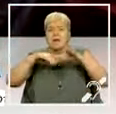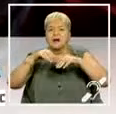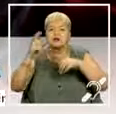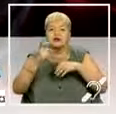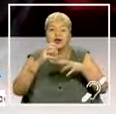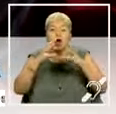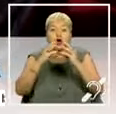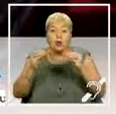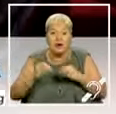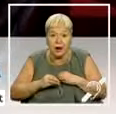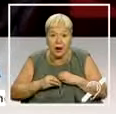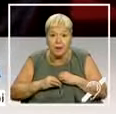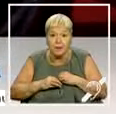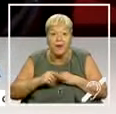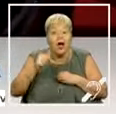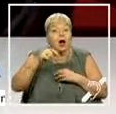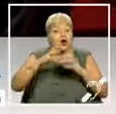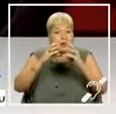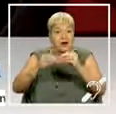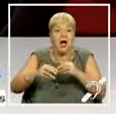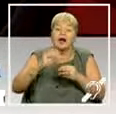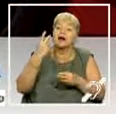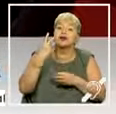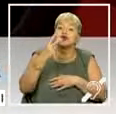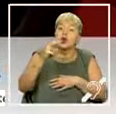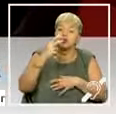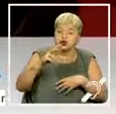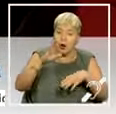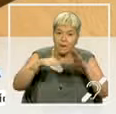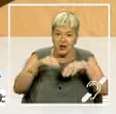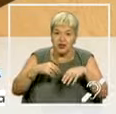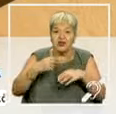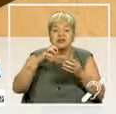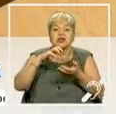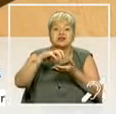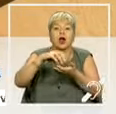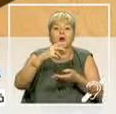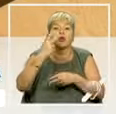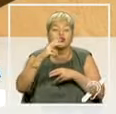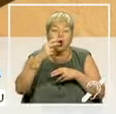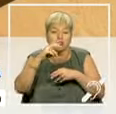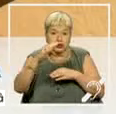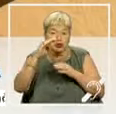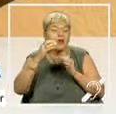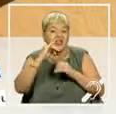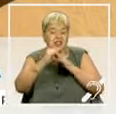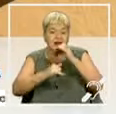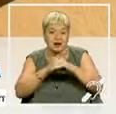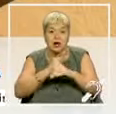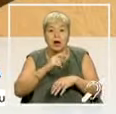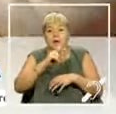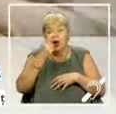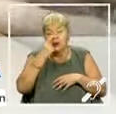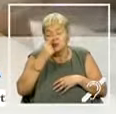Cu 22 de mari maestri, țara noastră se află pe locul 22 într-un clasament mondial, în care doar Rusia și Statele Unite se pot